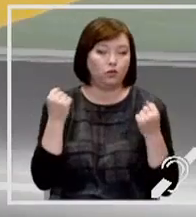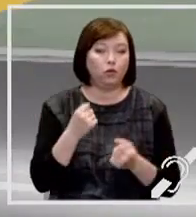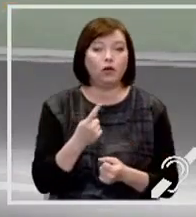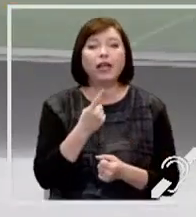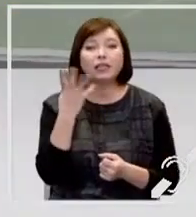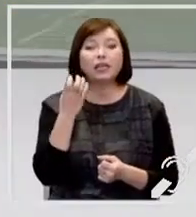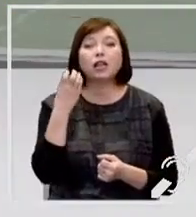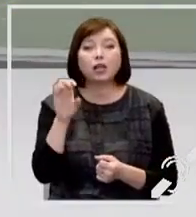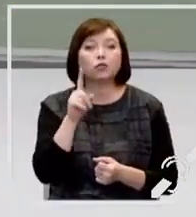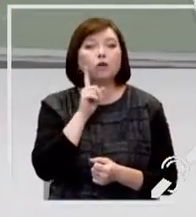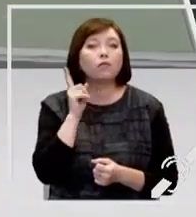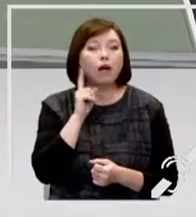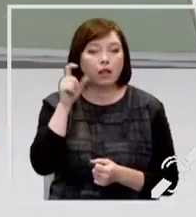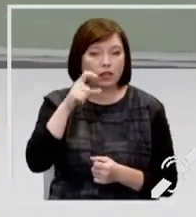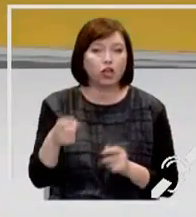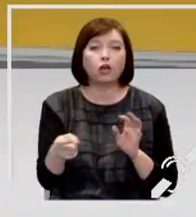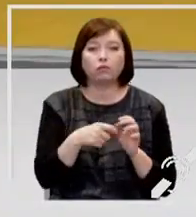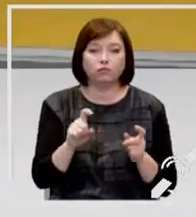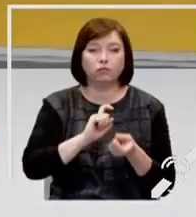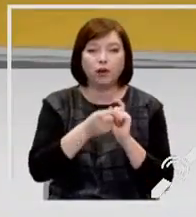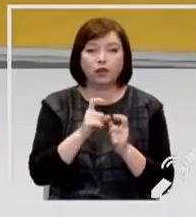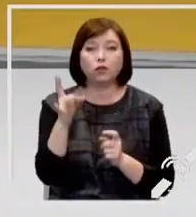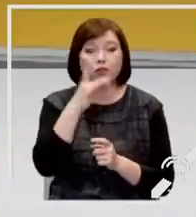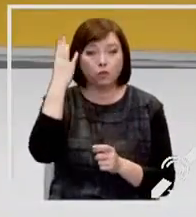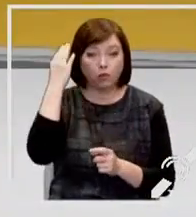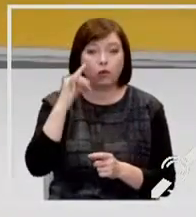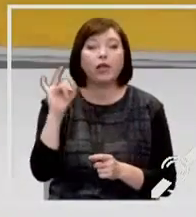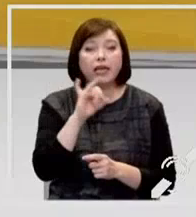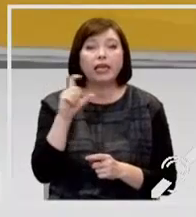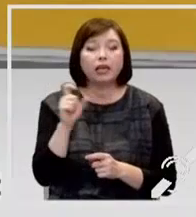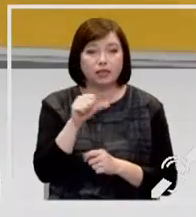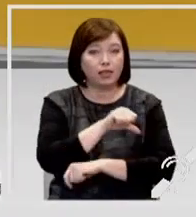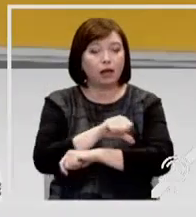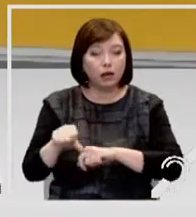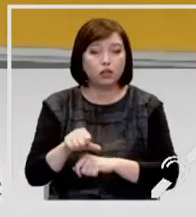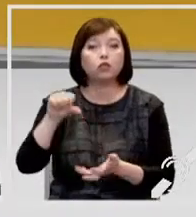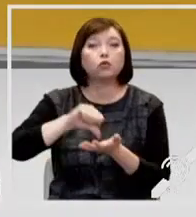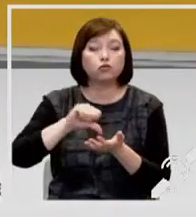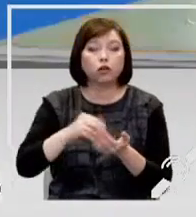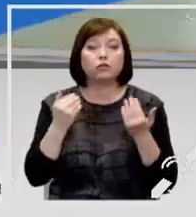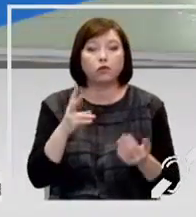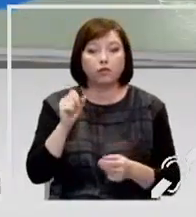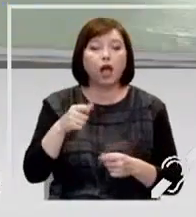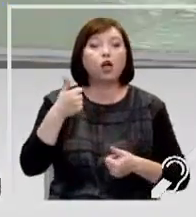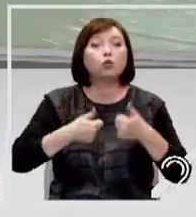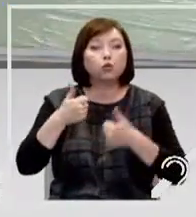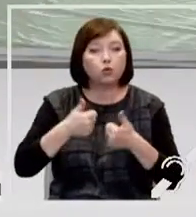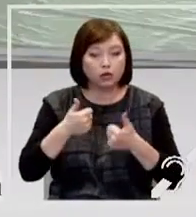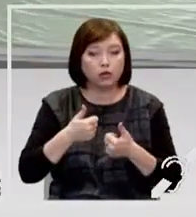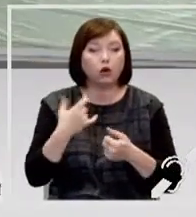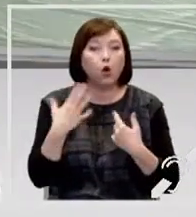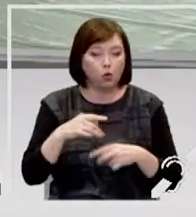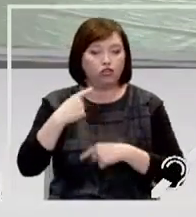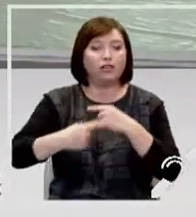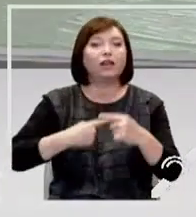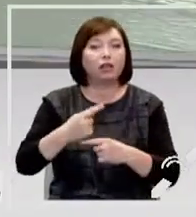Câteva sute de tineri judocani din mai multe regiuni ale Republicii Moldova, dar și din străinătate, au participat astăzi la un turneu devenit deja